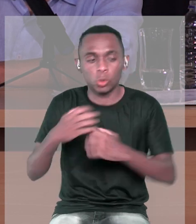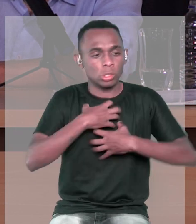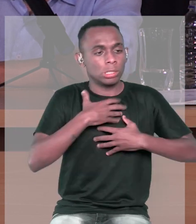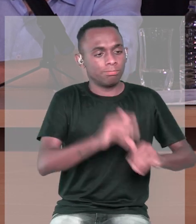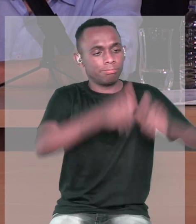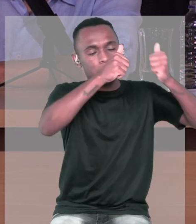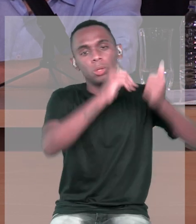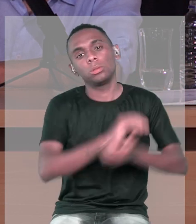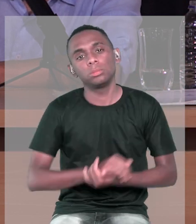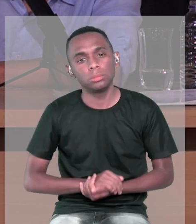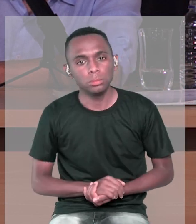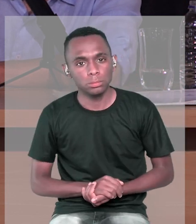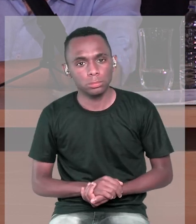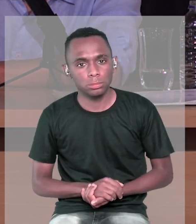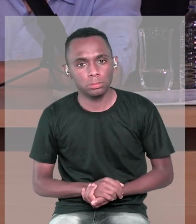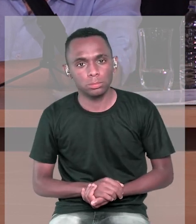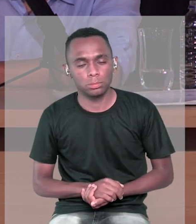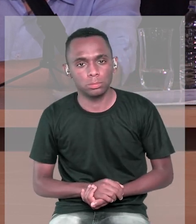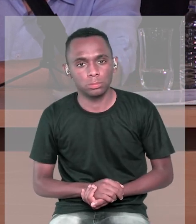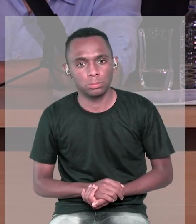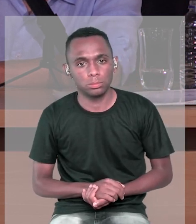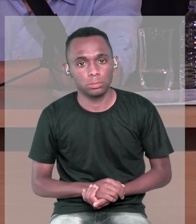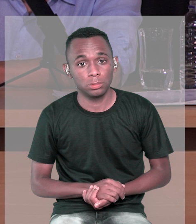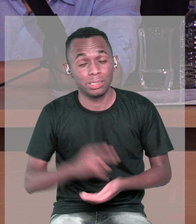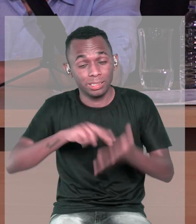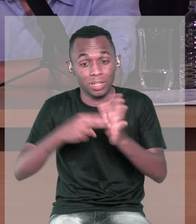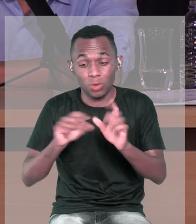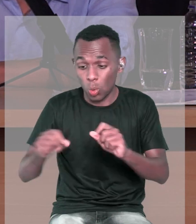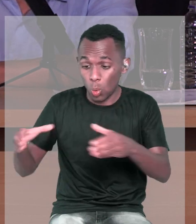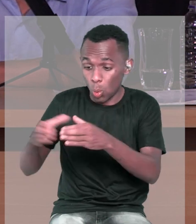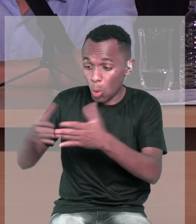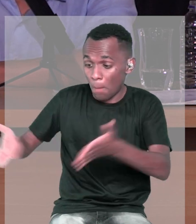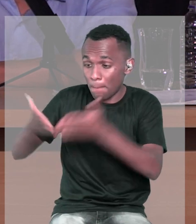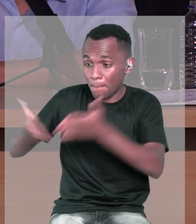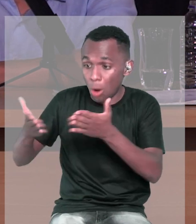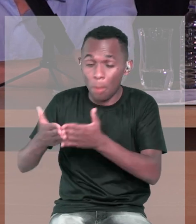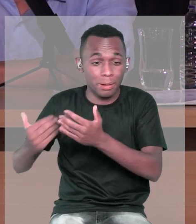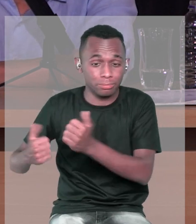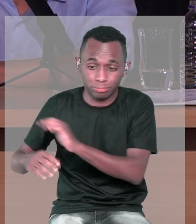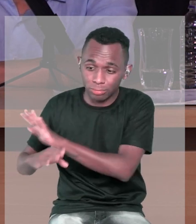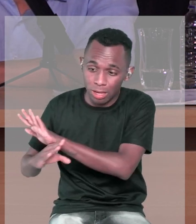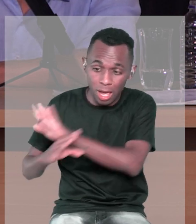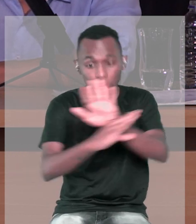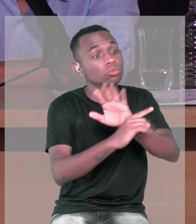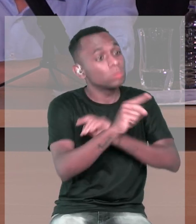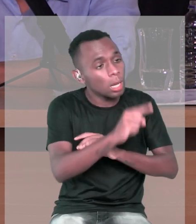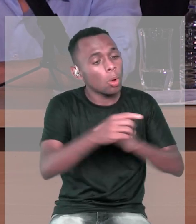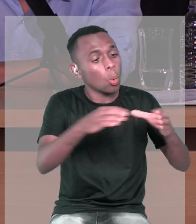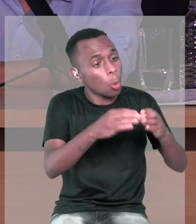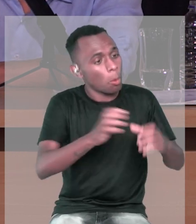aux riches afin qu'ils se sentent riches quand même. Quer dizer que os pobres servem aos ricos para que eles se sintam ricos.